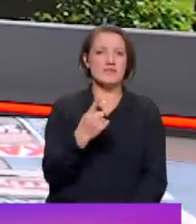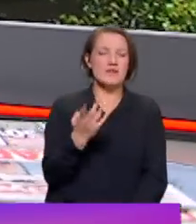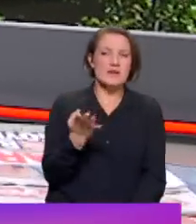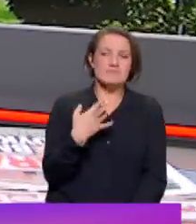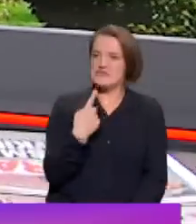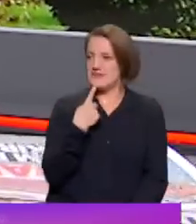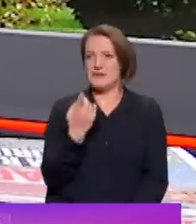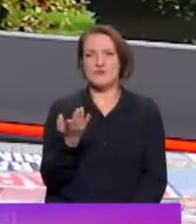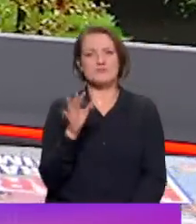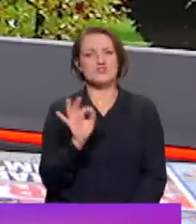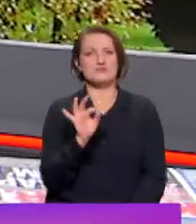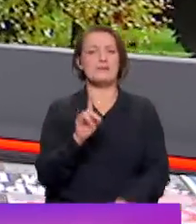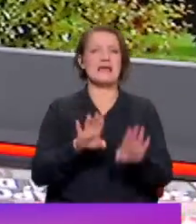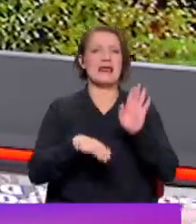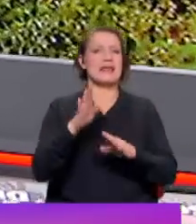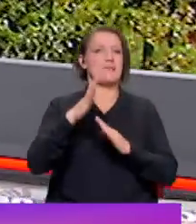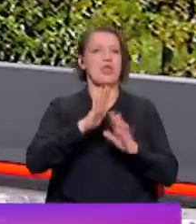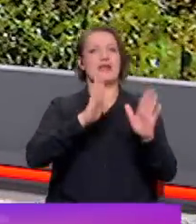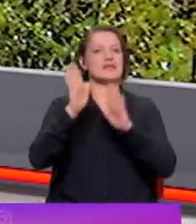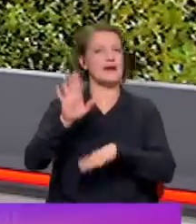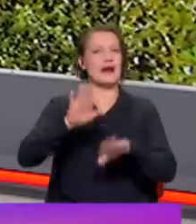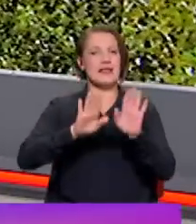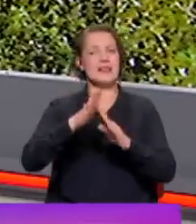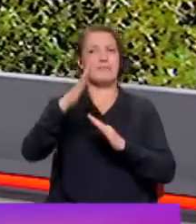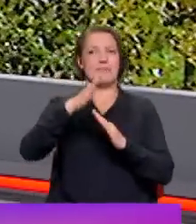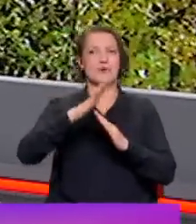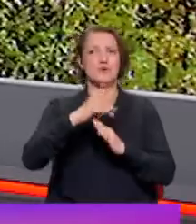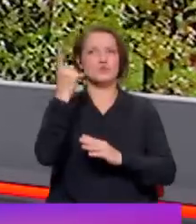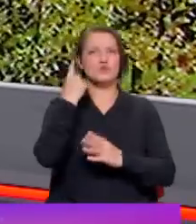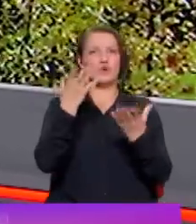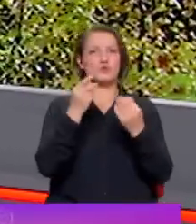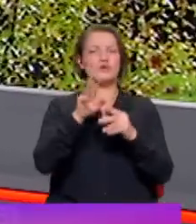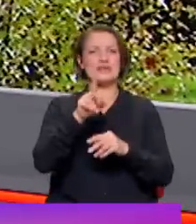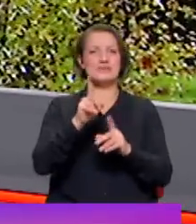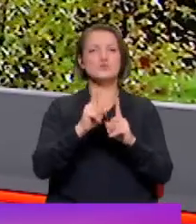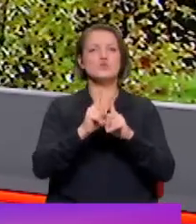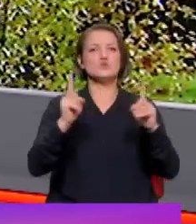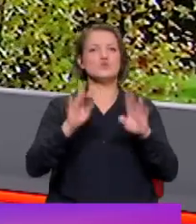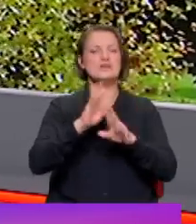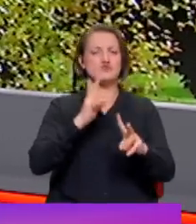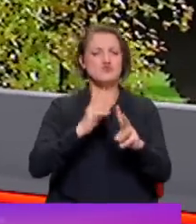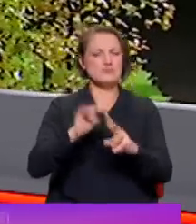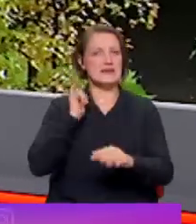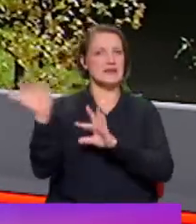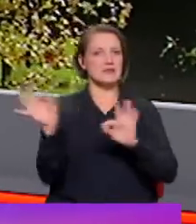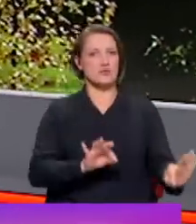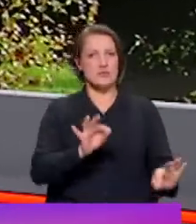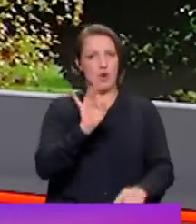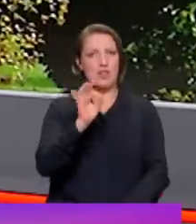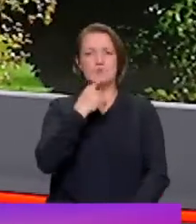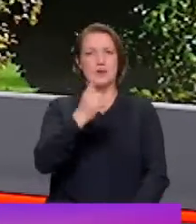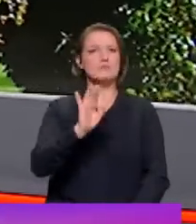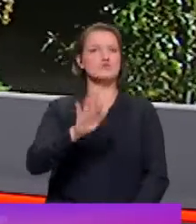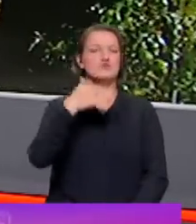izleyenler şimdi bir reklam arasına gideceğiz reklam aramız yine Dün olduğu gibi çok uzun değil çar çabuk geri döneceğiz öyle söyleyeyim